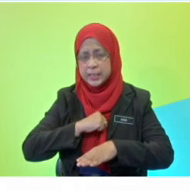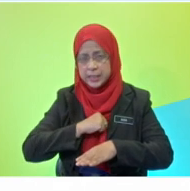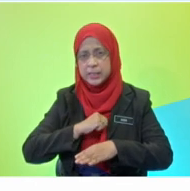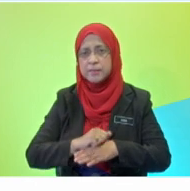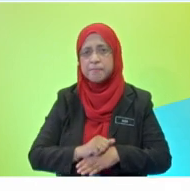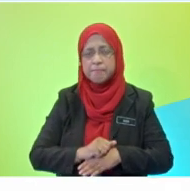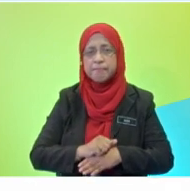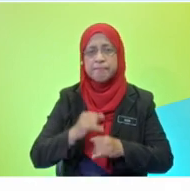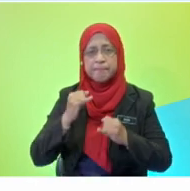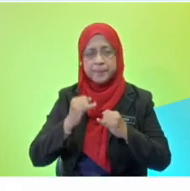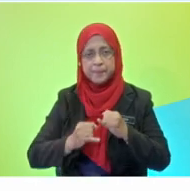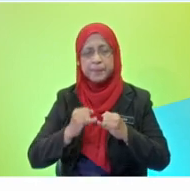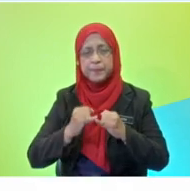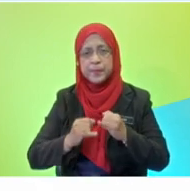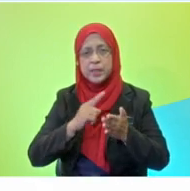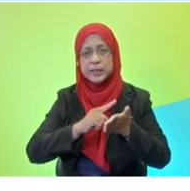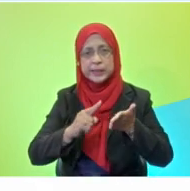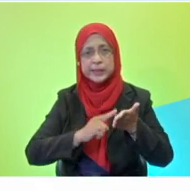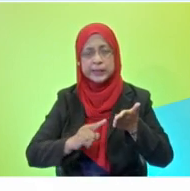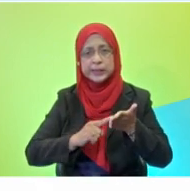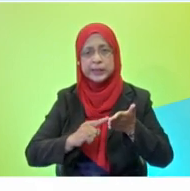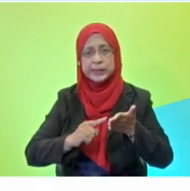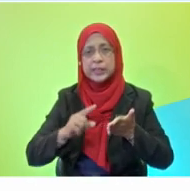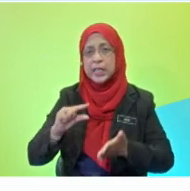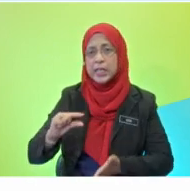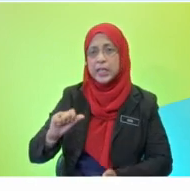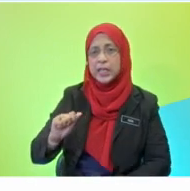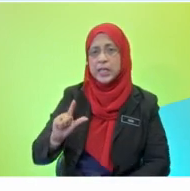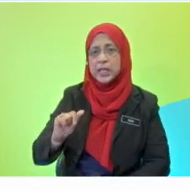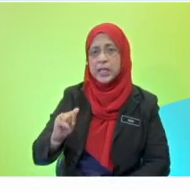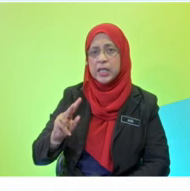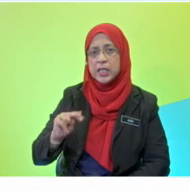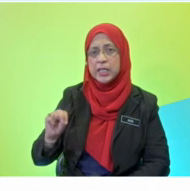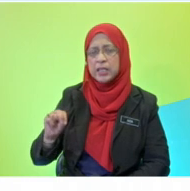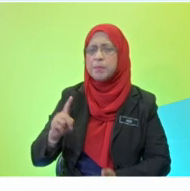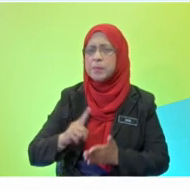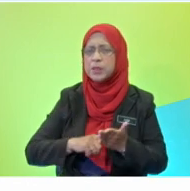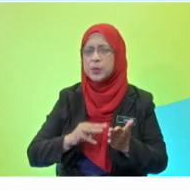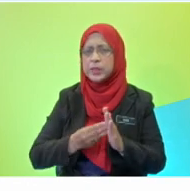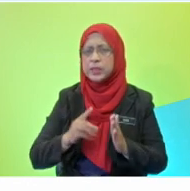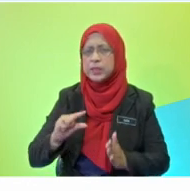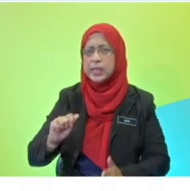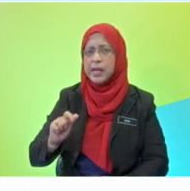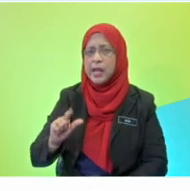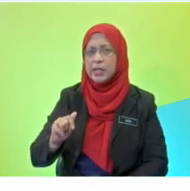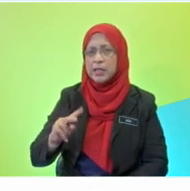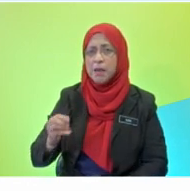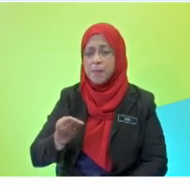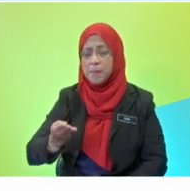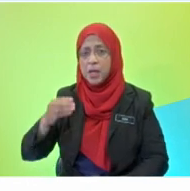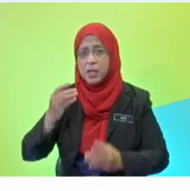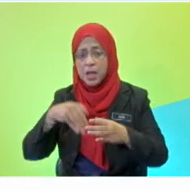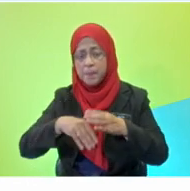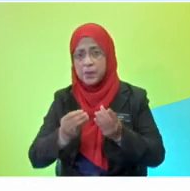dan yang terakhir yaitu zakat galian dan juga rikas mungkin tetanya-tanya Apa itu galian bahan galian